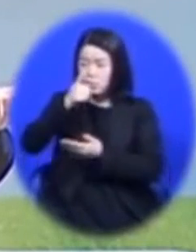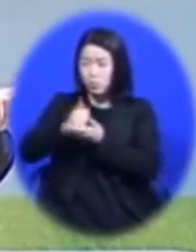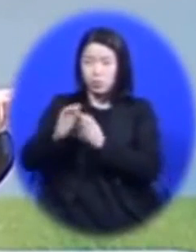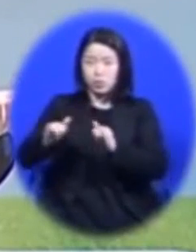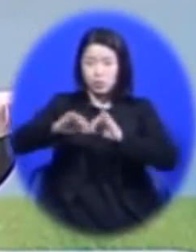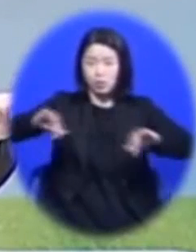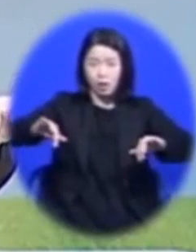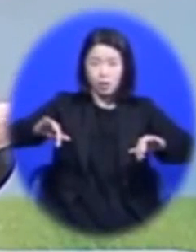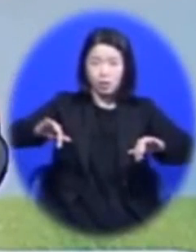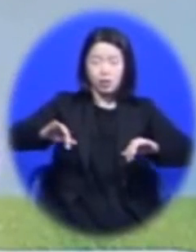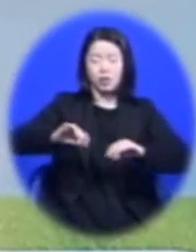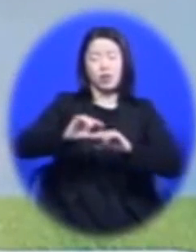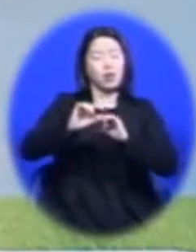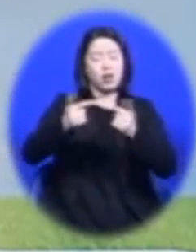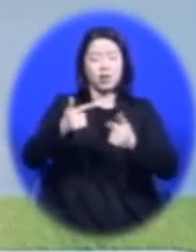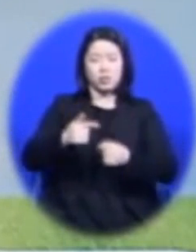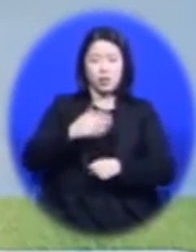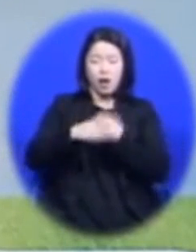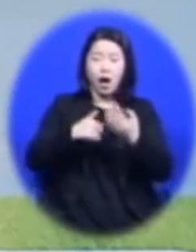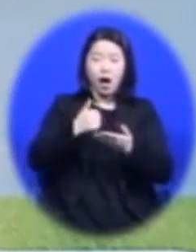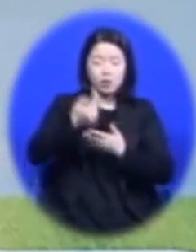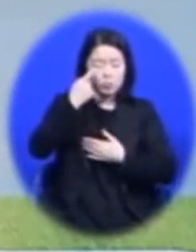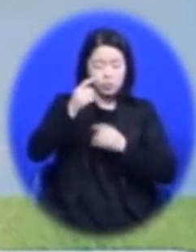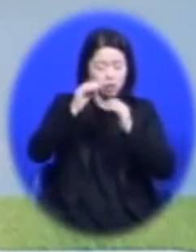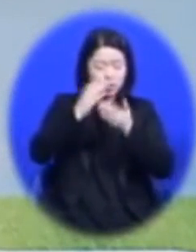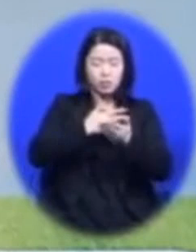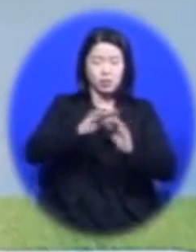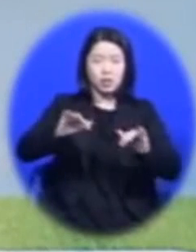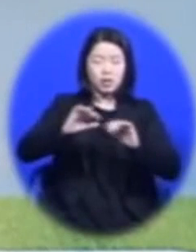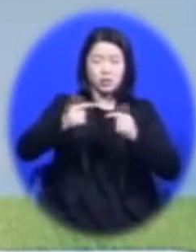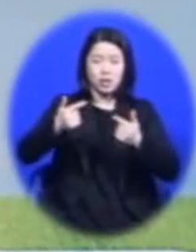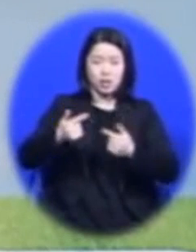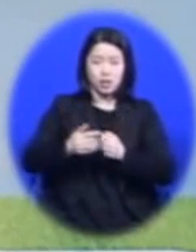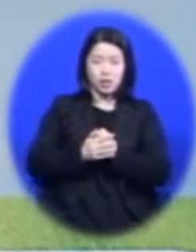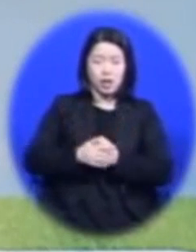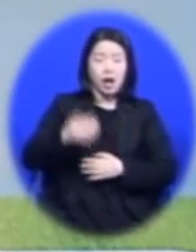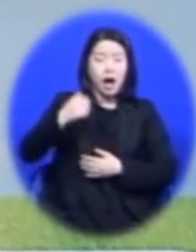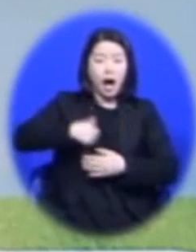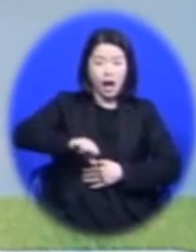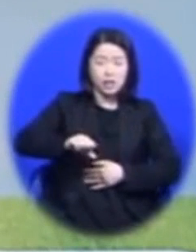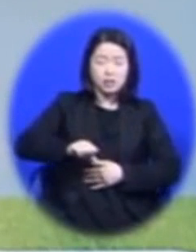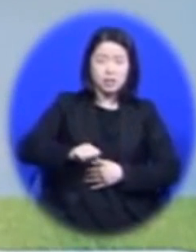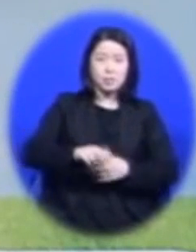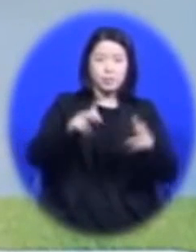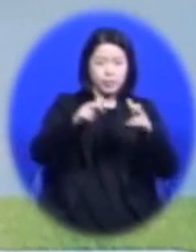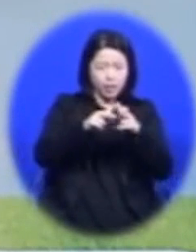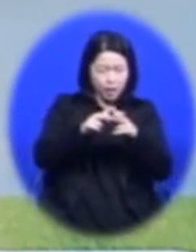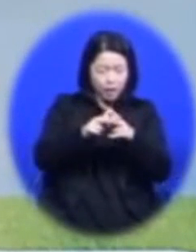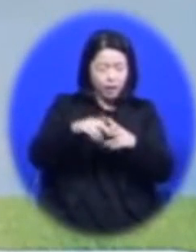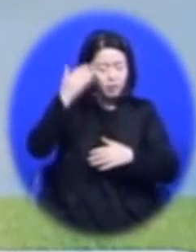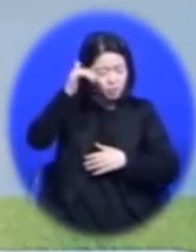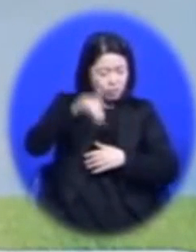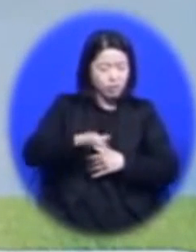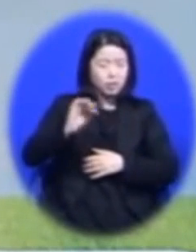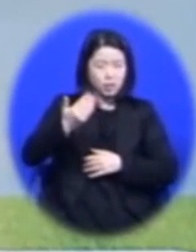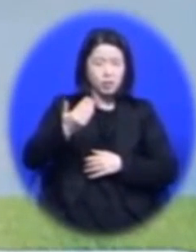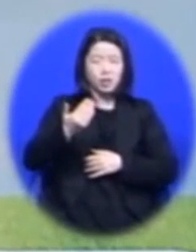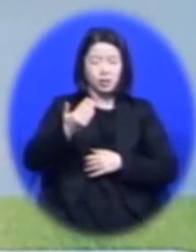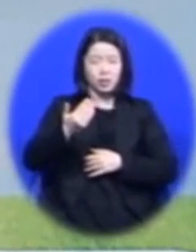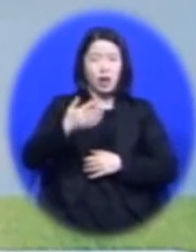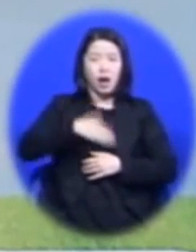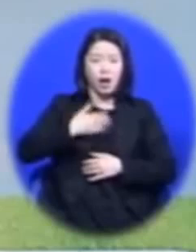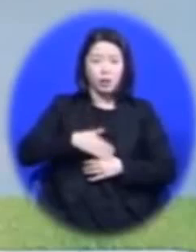나뉘겠냐면 아들이 전능아가 되고 장애인이 될 것이라고 하는 사실을 듣고 하나님 앞에